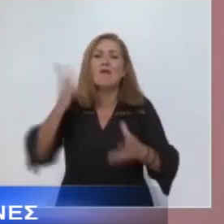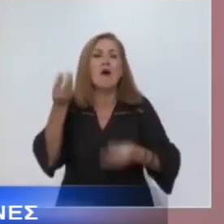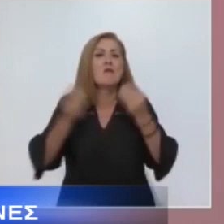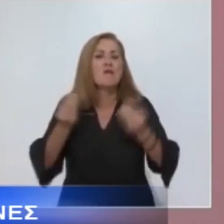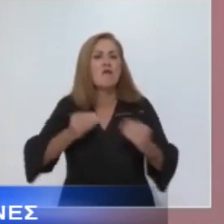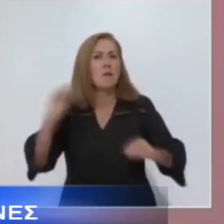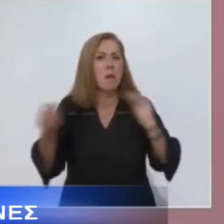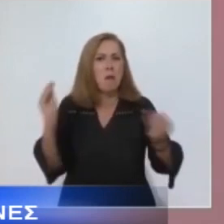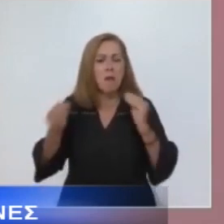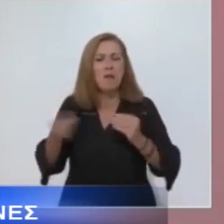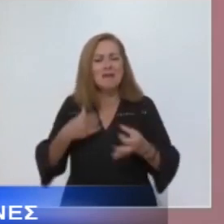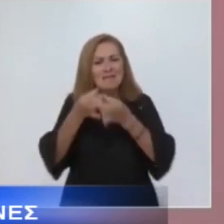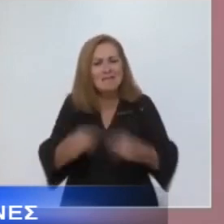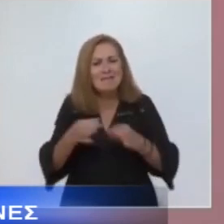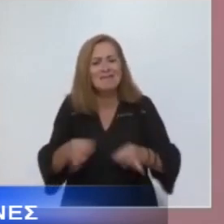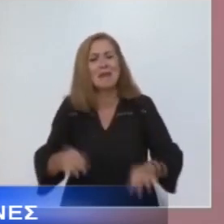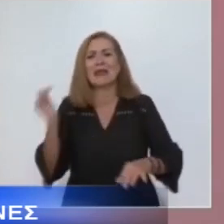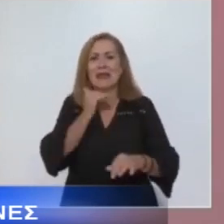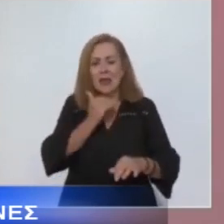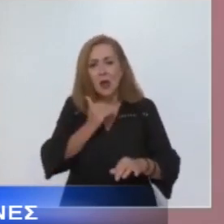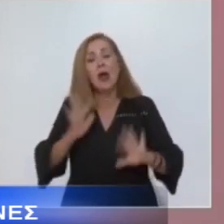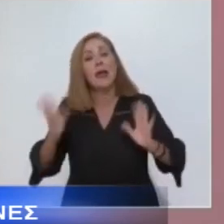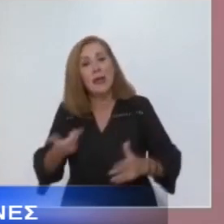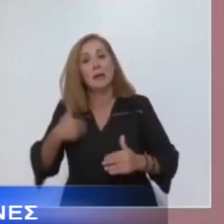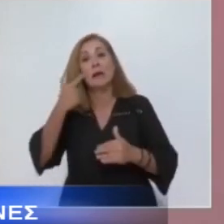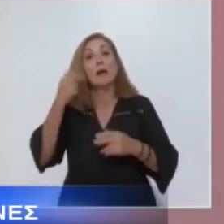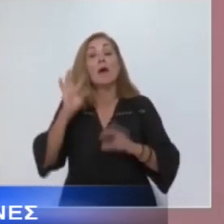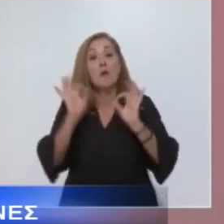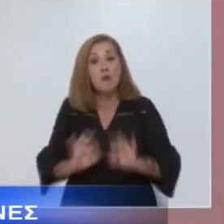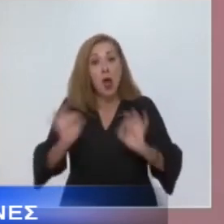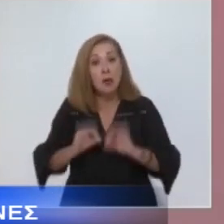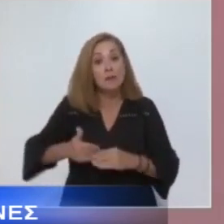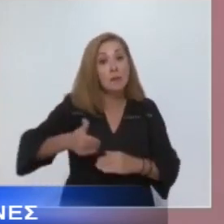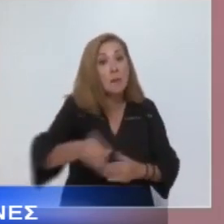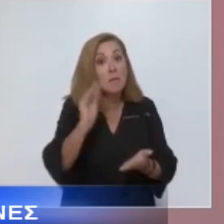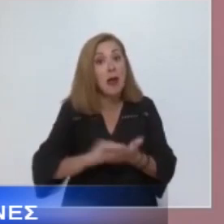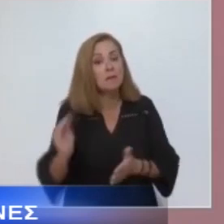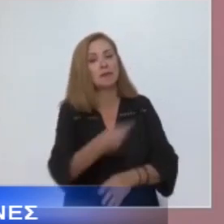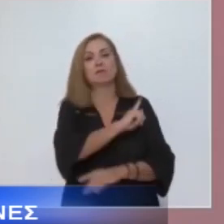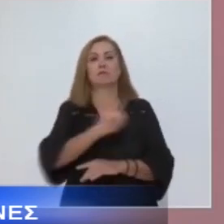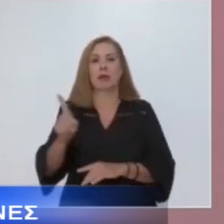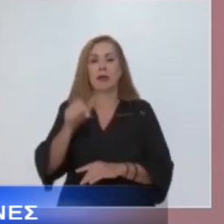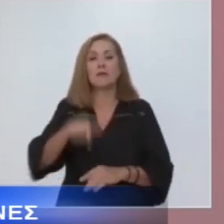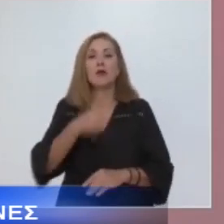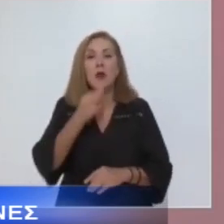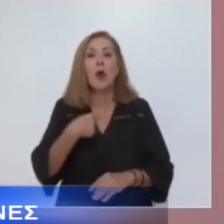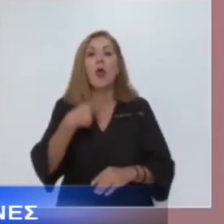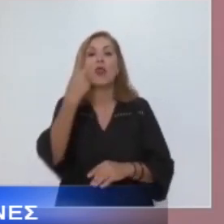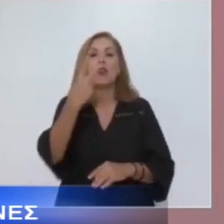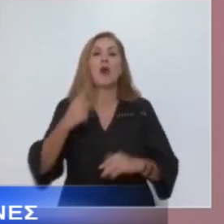έχουν δημιουργηθεί, αλλά και για να φροντίσουμε ώστε να μην ξανασυμβεί κάτι τέτοιο. Για το λόγο αυτό, πρώτα απ' όλα, πήραμε δύο άμεσες